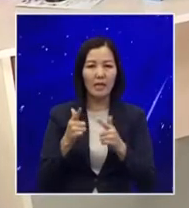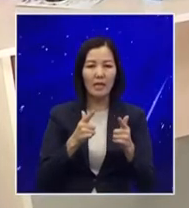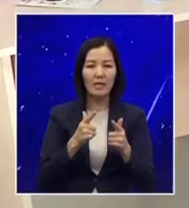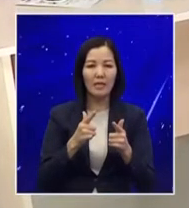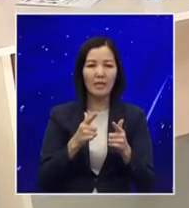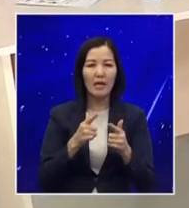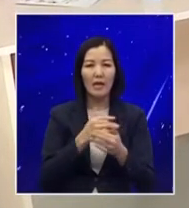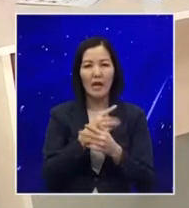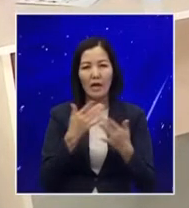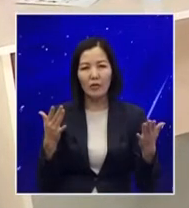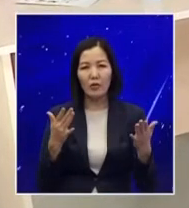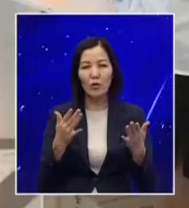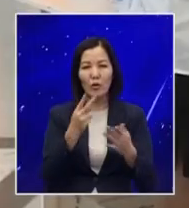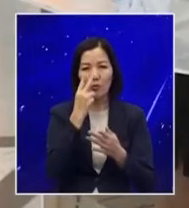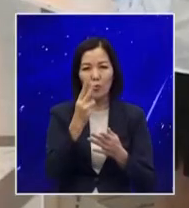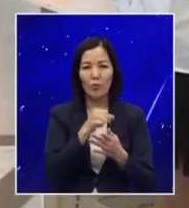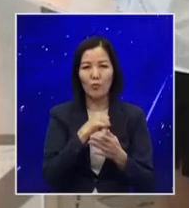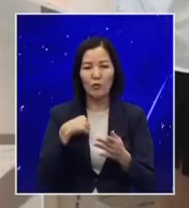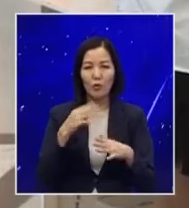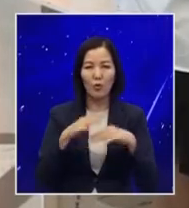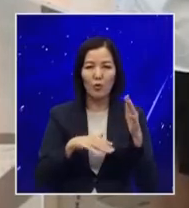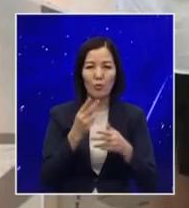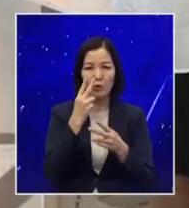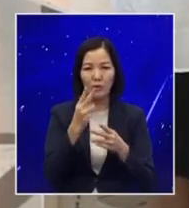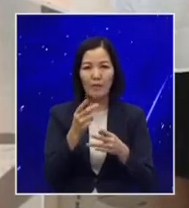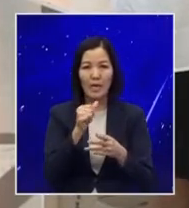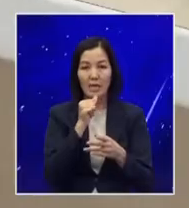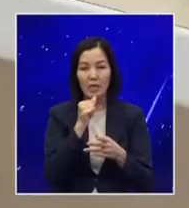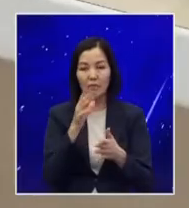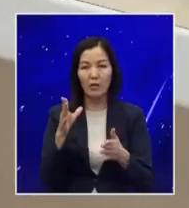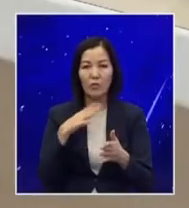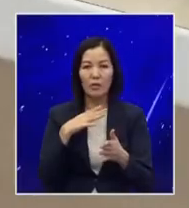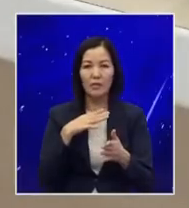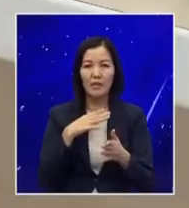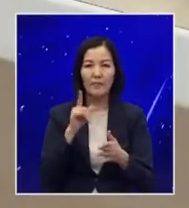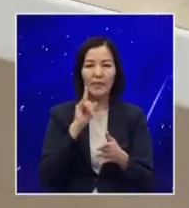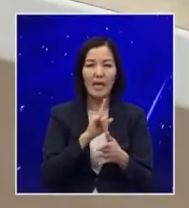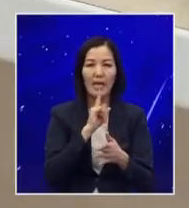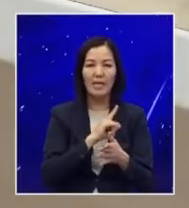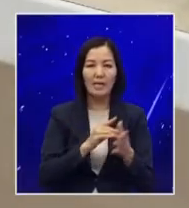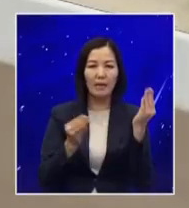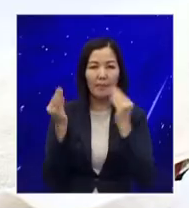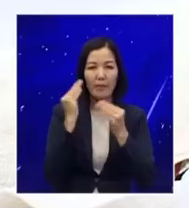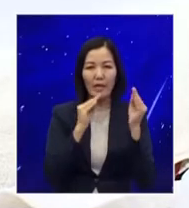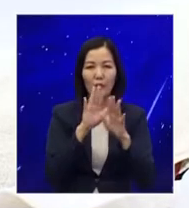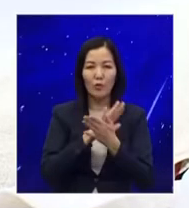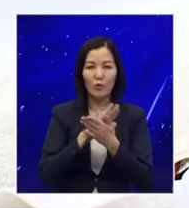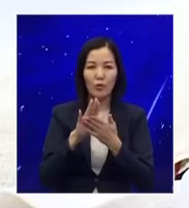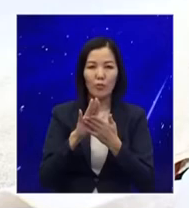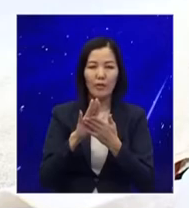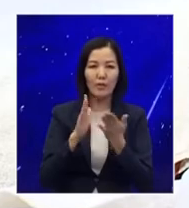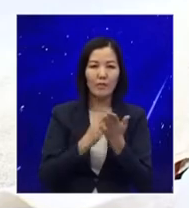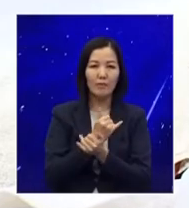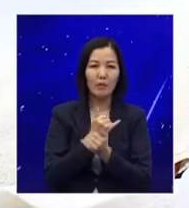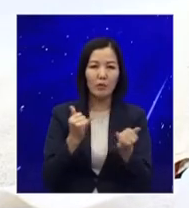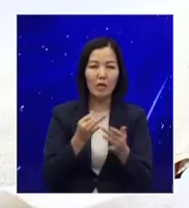дайындалатын өнімді жиналғандар көзбен көріп, қолмен ұстап қана қоймай тәжірибеден өткізді. Әйелдерге бет күтімі қызметі тегін